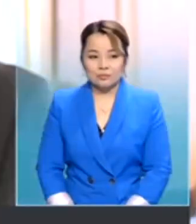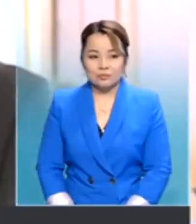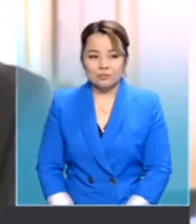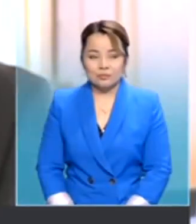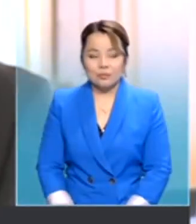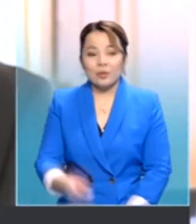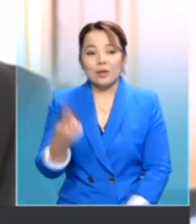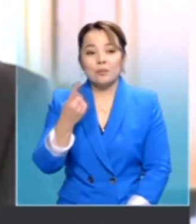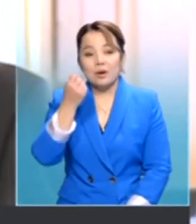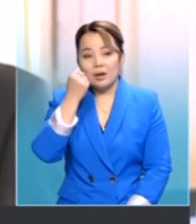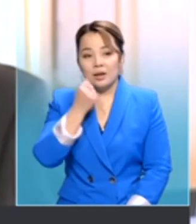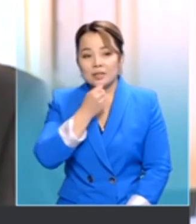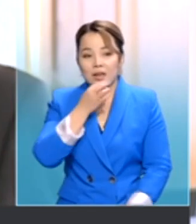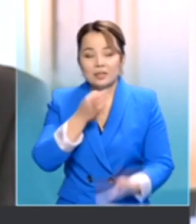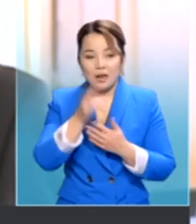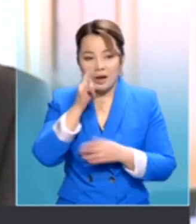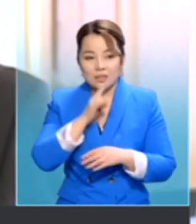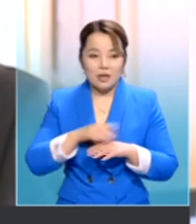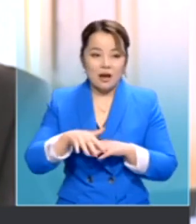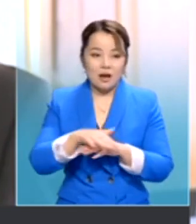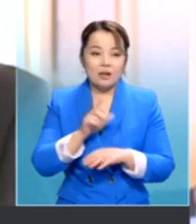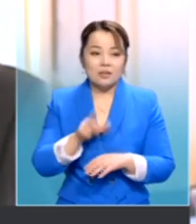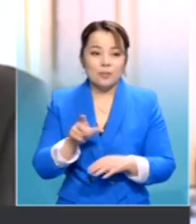Бірінші алғысымды мен қазақ халқына айтамын.